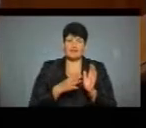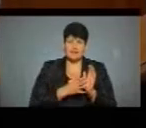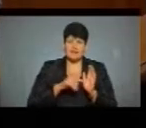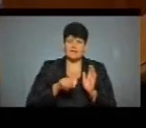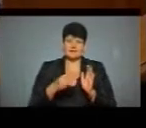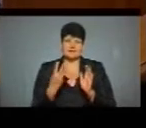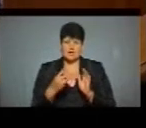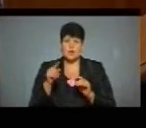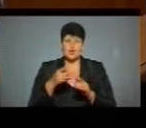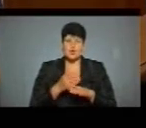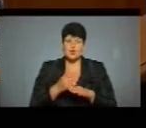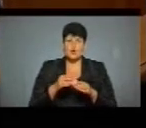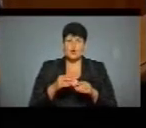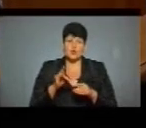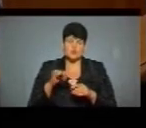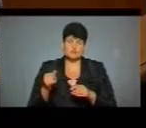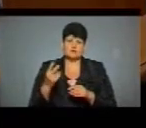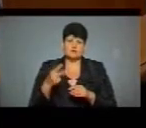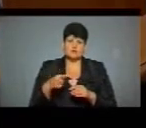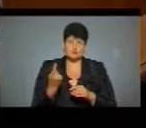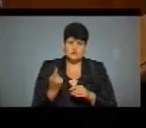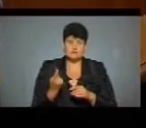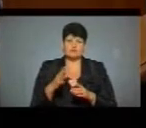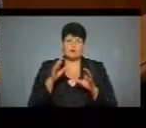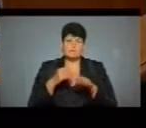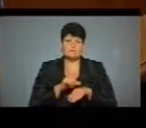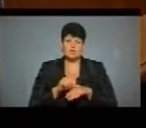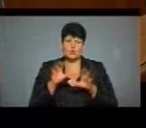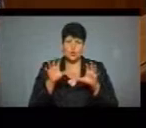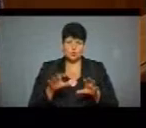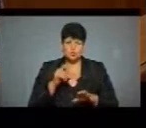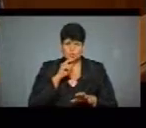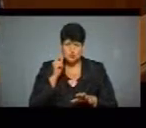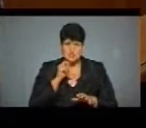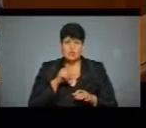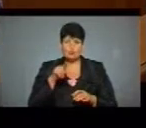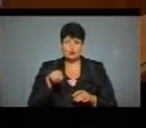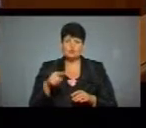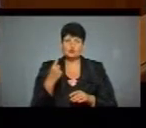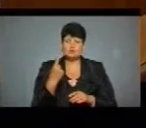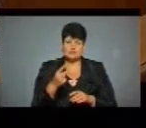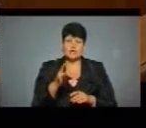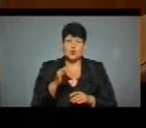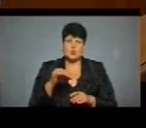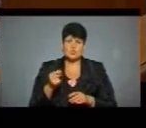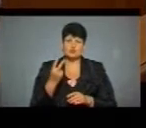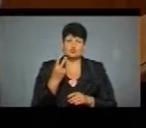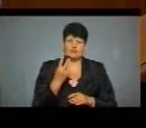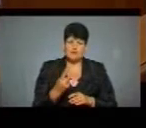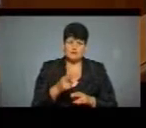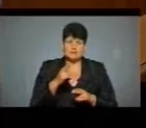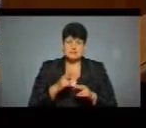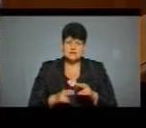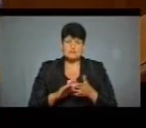розділу 21 «Прикінцеві та перехідні положення Митного кодексу України» та у пункті 1 розділу 2 «Прикінцеві положення